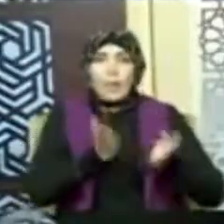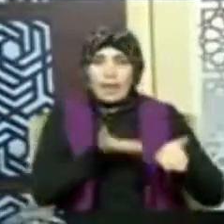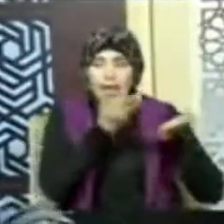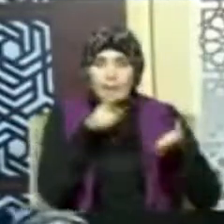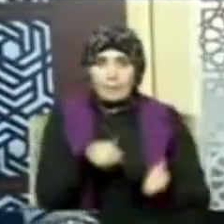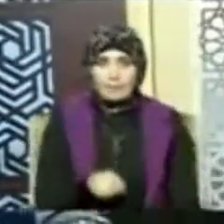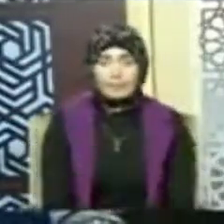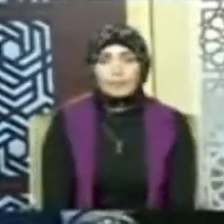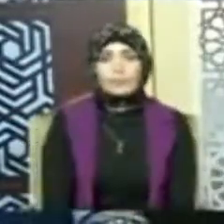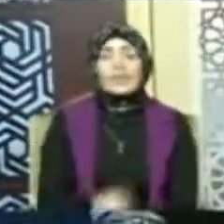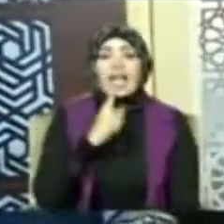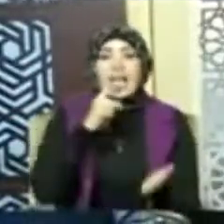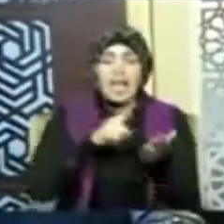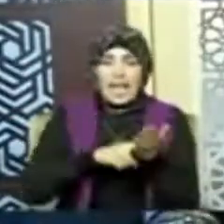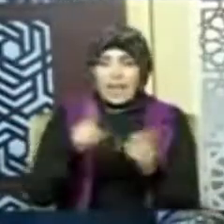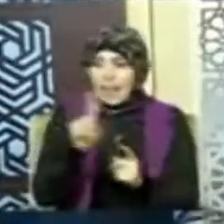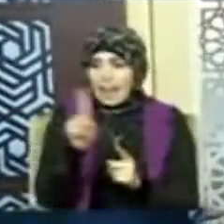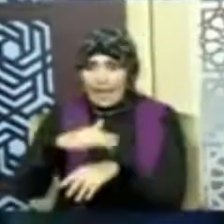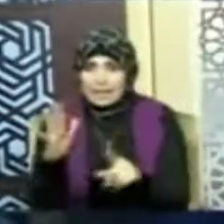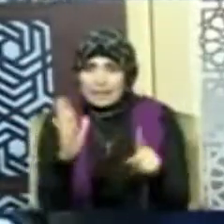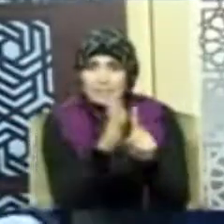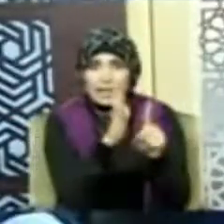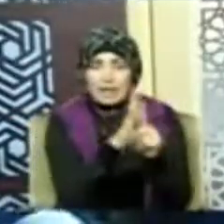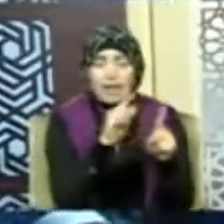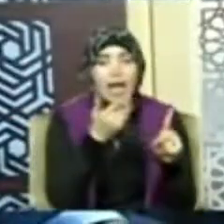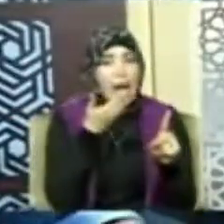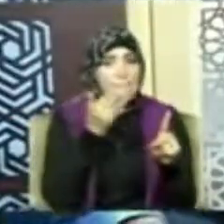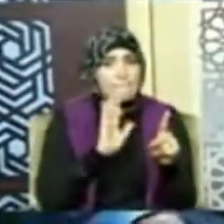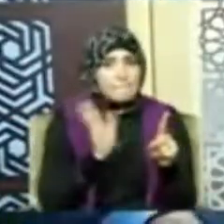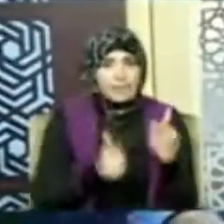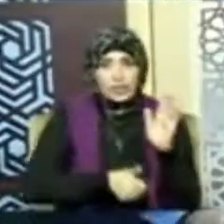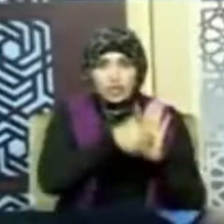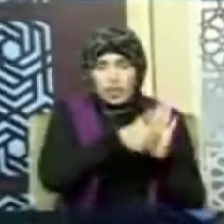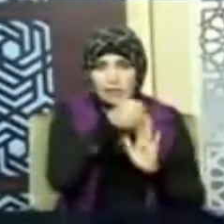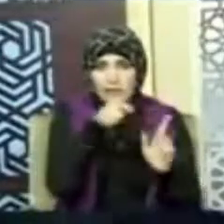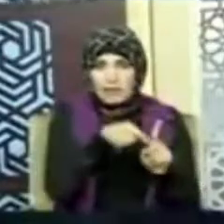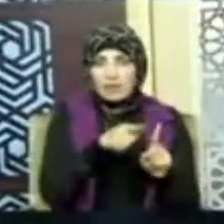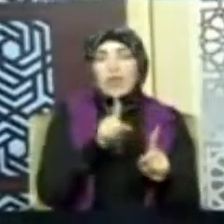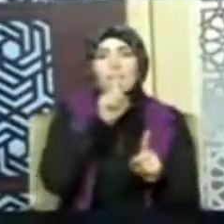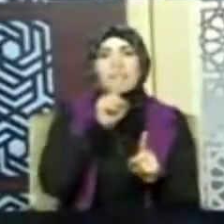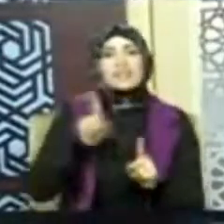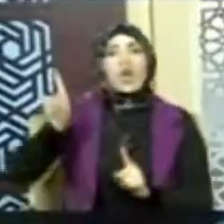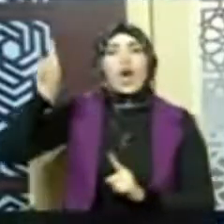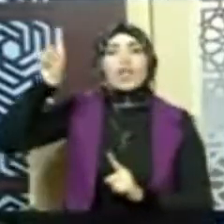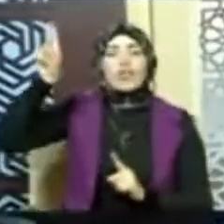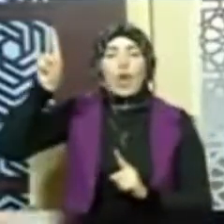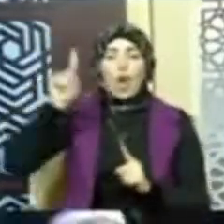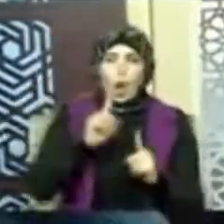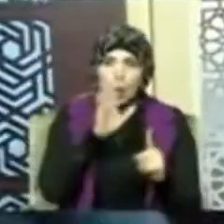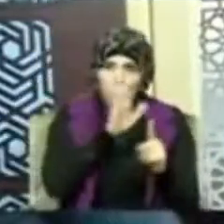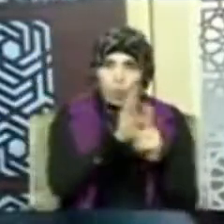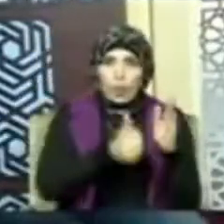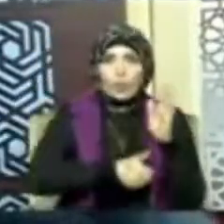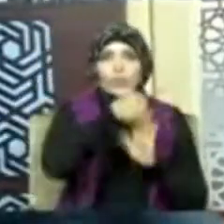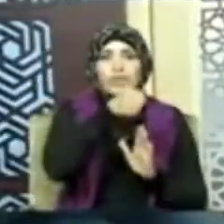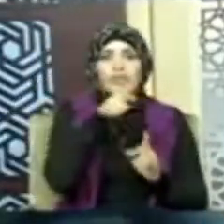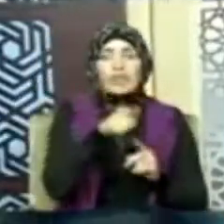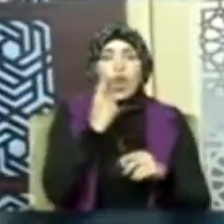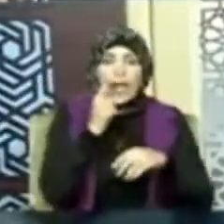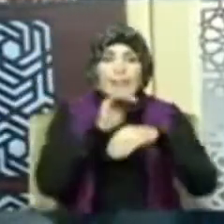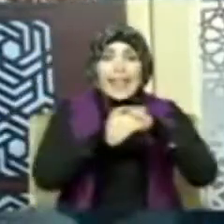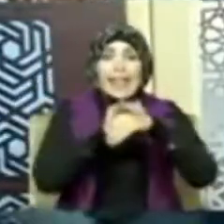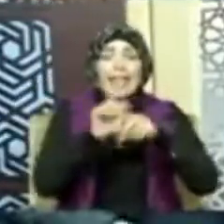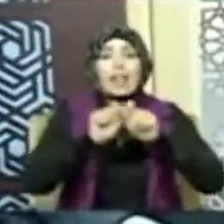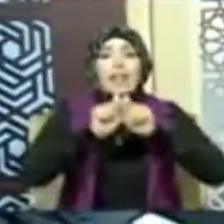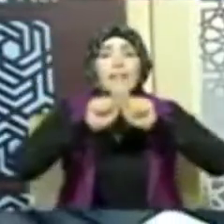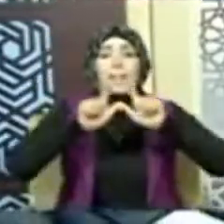تنصروه فقد نصر، لم يكن سينصره، أراد أن يأتيهم بدليل بين، فقد نصره